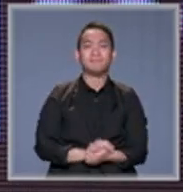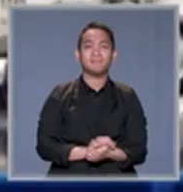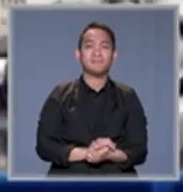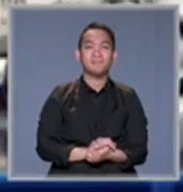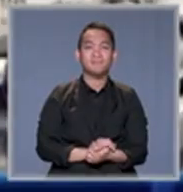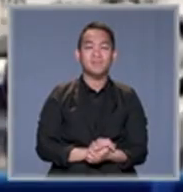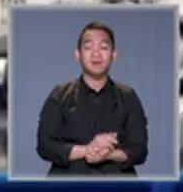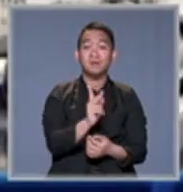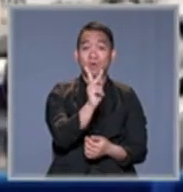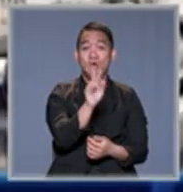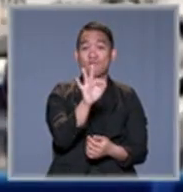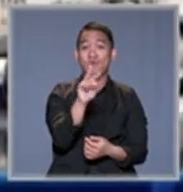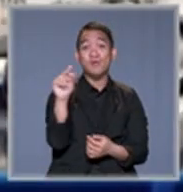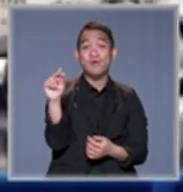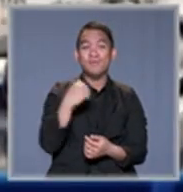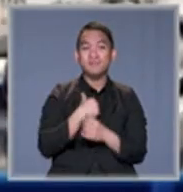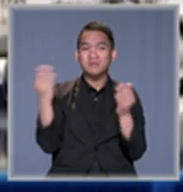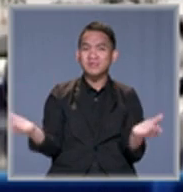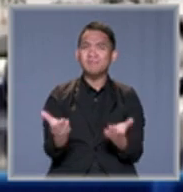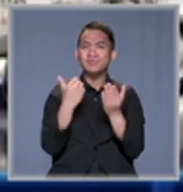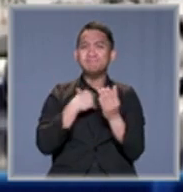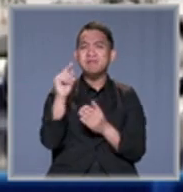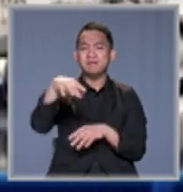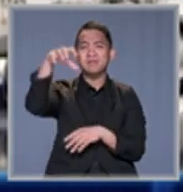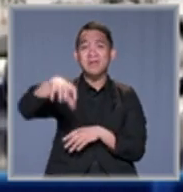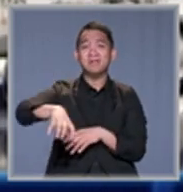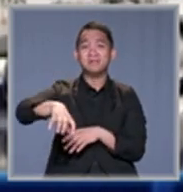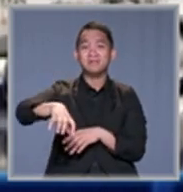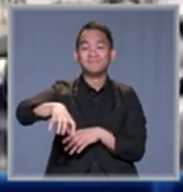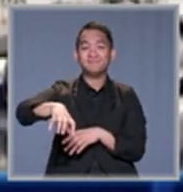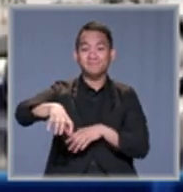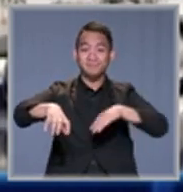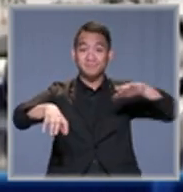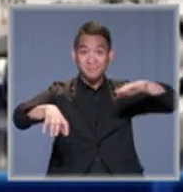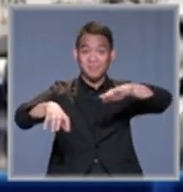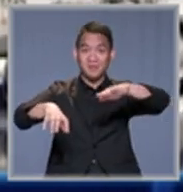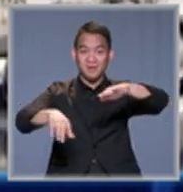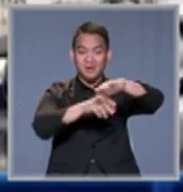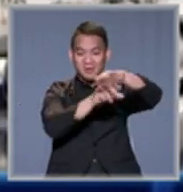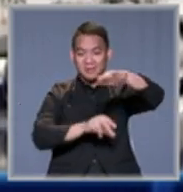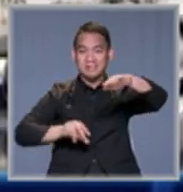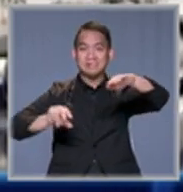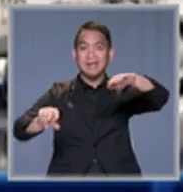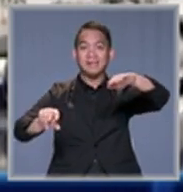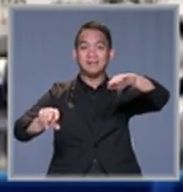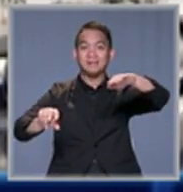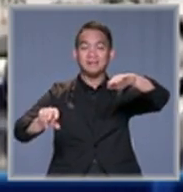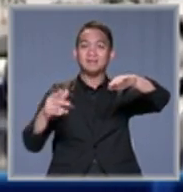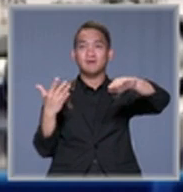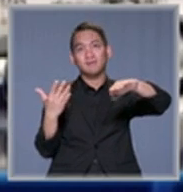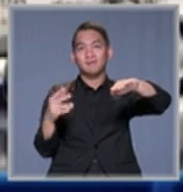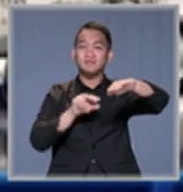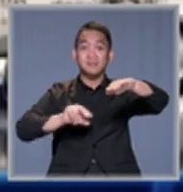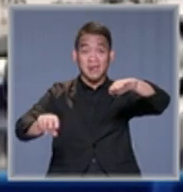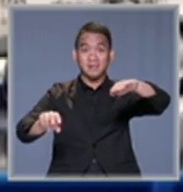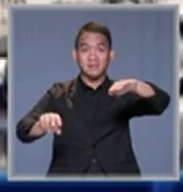ากนี้กฟน.ยังได้ผลักดันให้เกิดสถานีชาร์จรถยนต์ไฟฟ้าหรือ EV Charging Station ในประเทศไทยมากขึ้นเพ